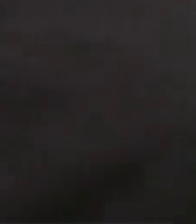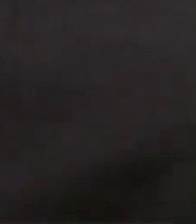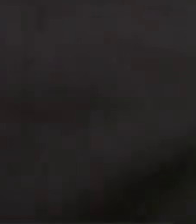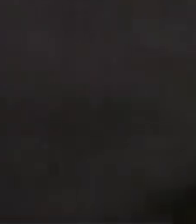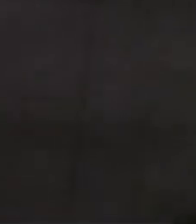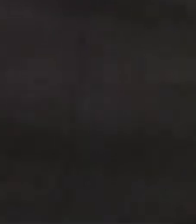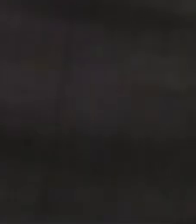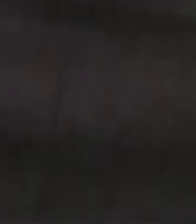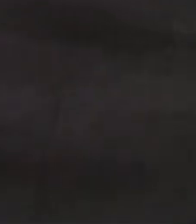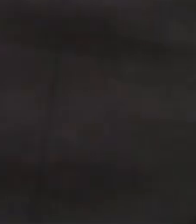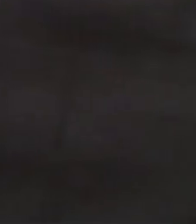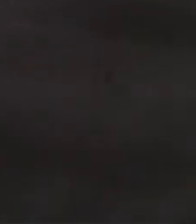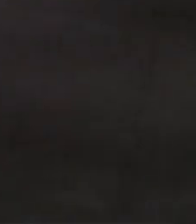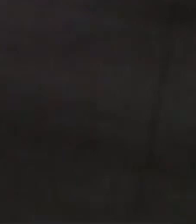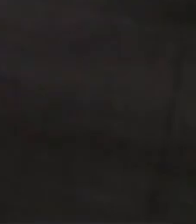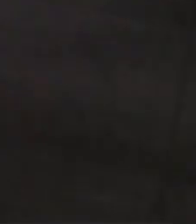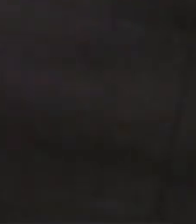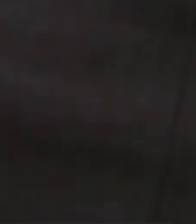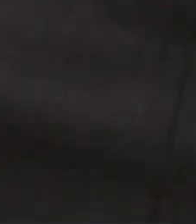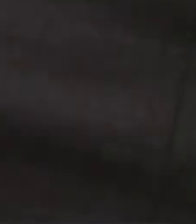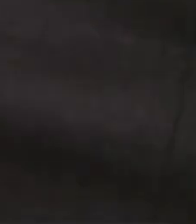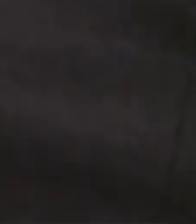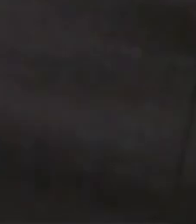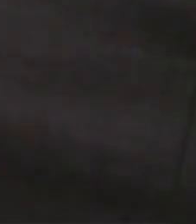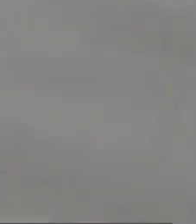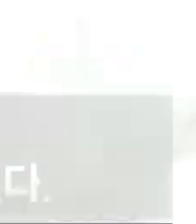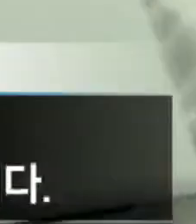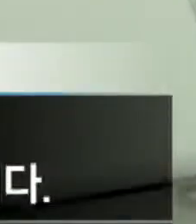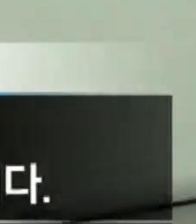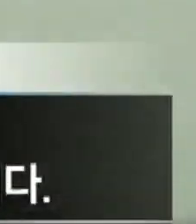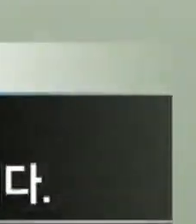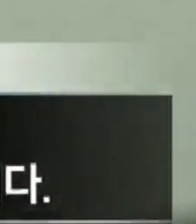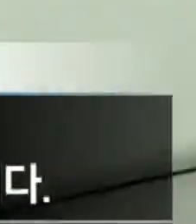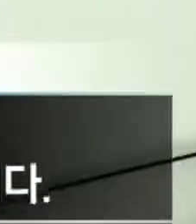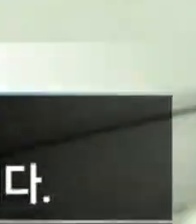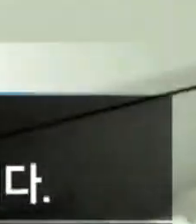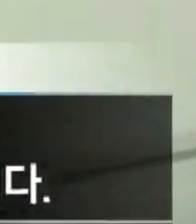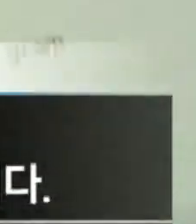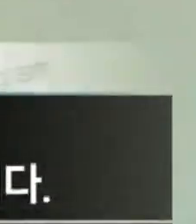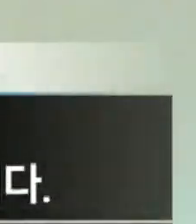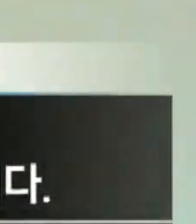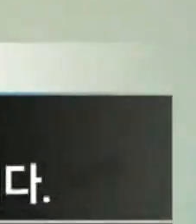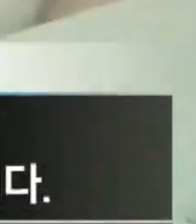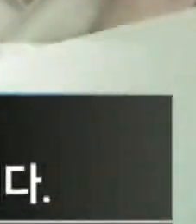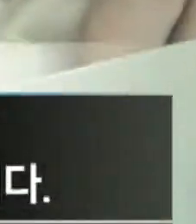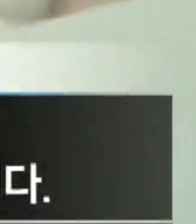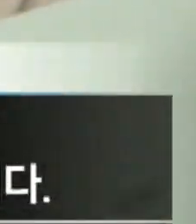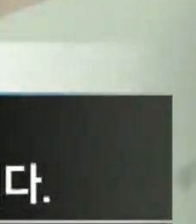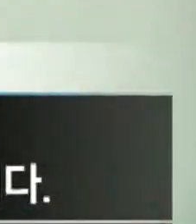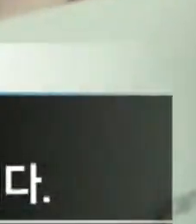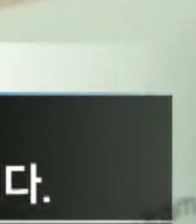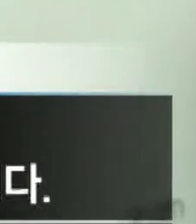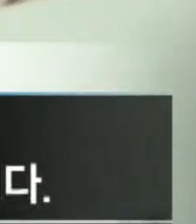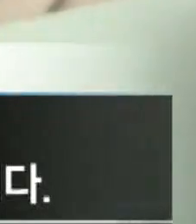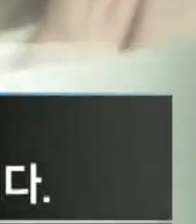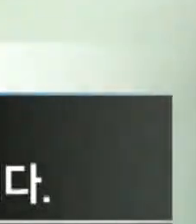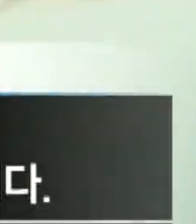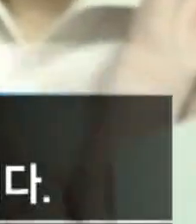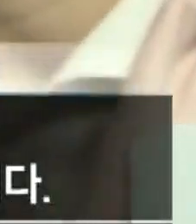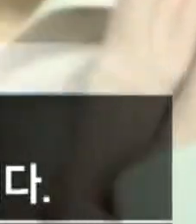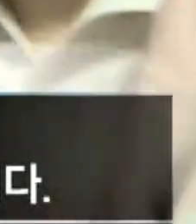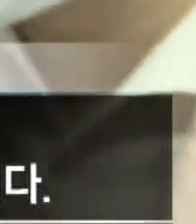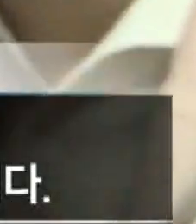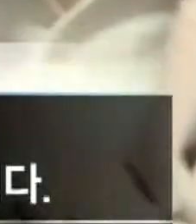좀 흔하지 않은 경우인데 윤호중 위원장께서는 그거 다 국정 위원장 개인 생각에 대해서